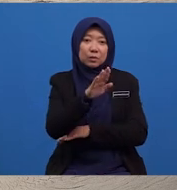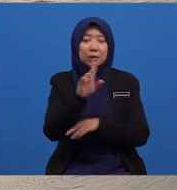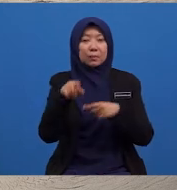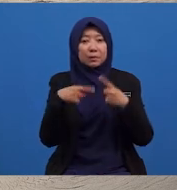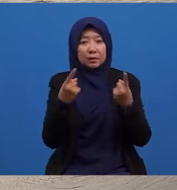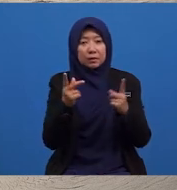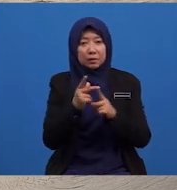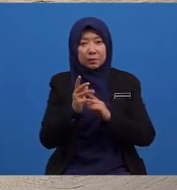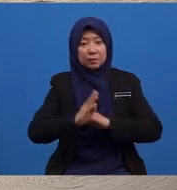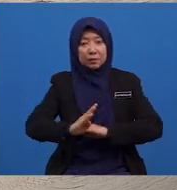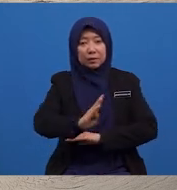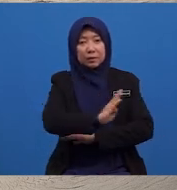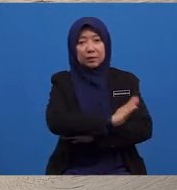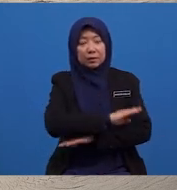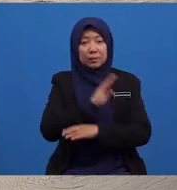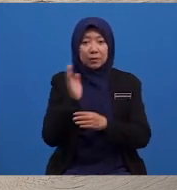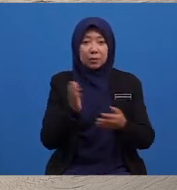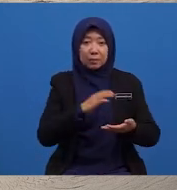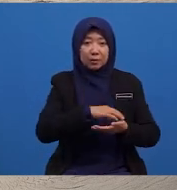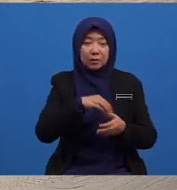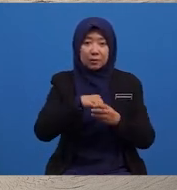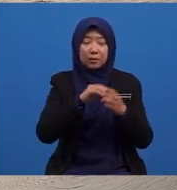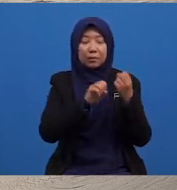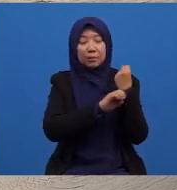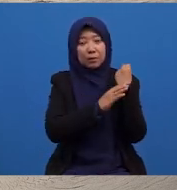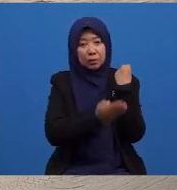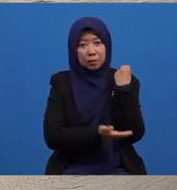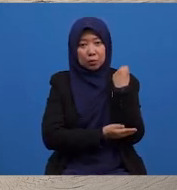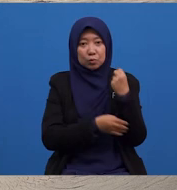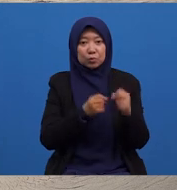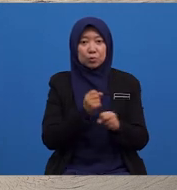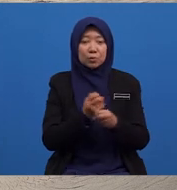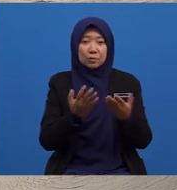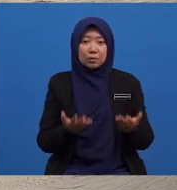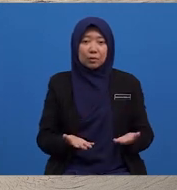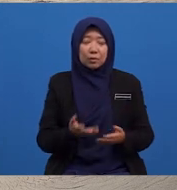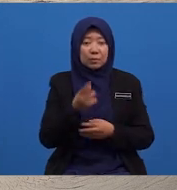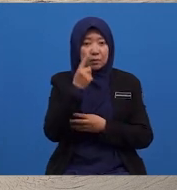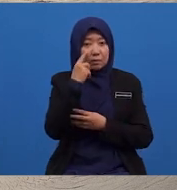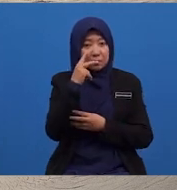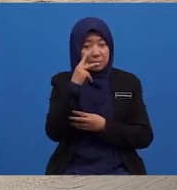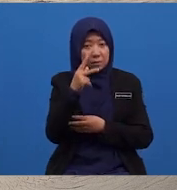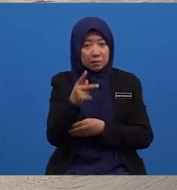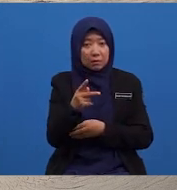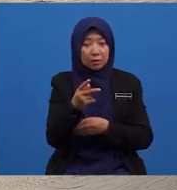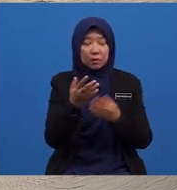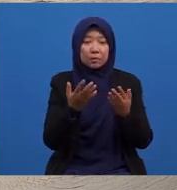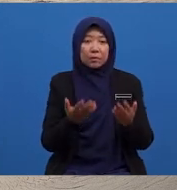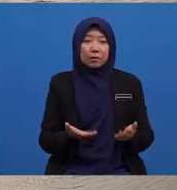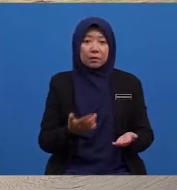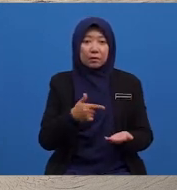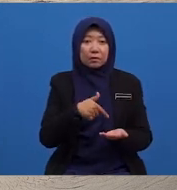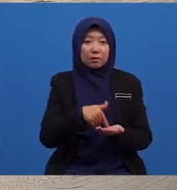ke bendang, bawa bekal di dalam bakul. Sungguh berat mata memandang, berat lagi